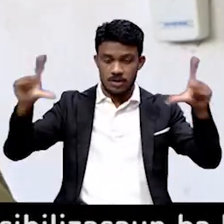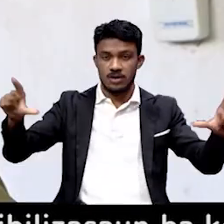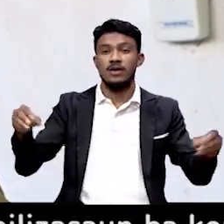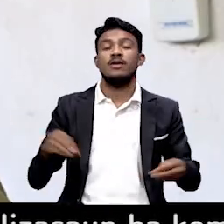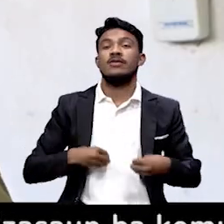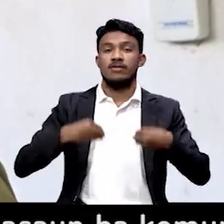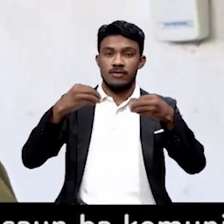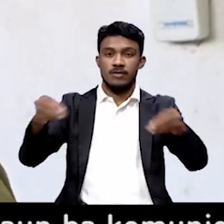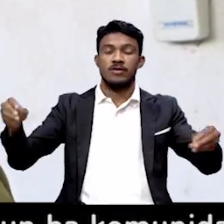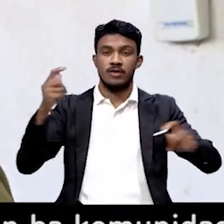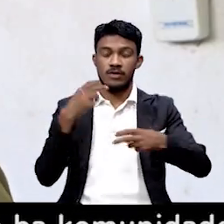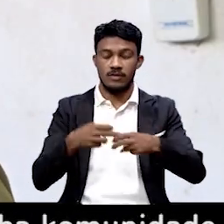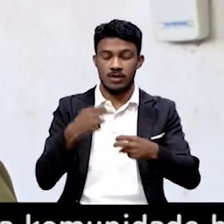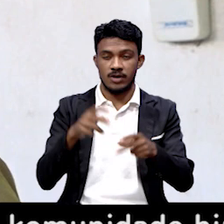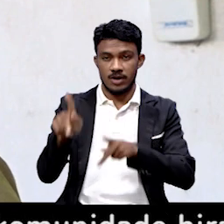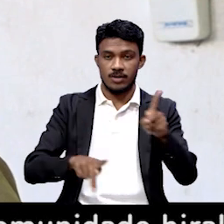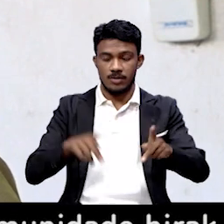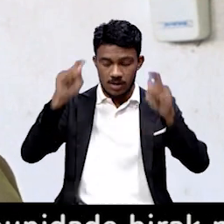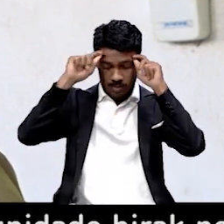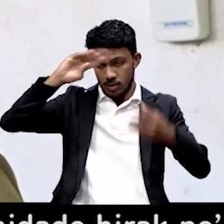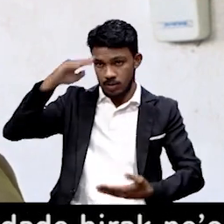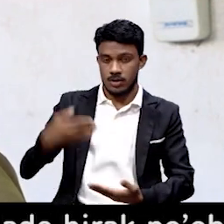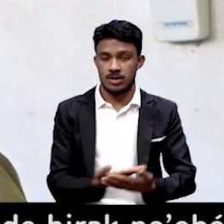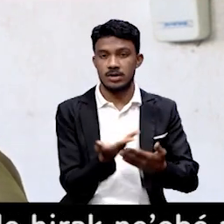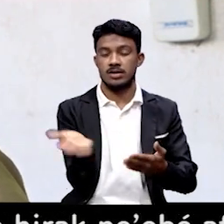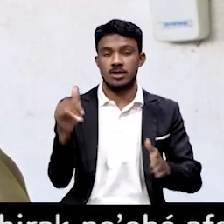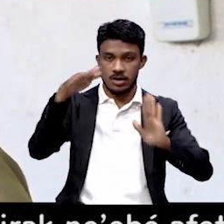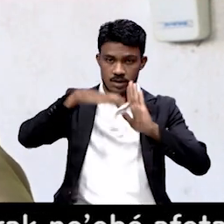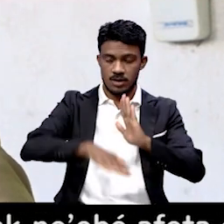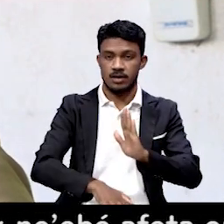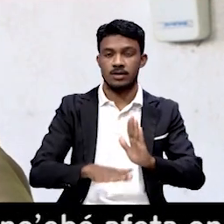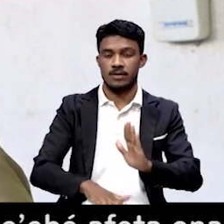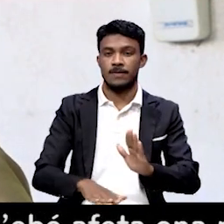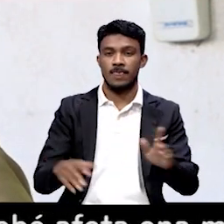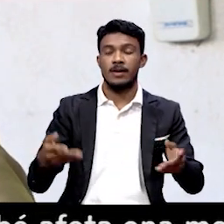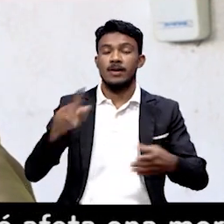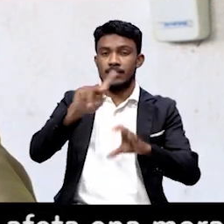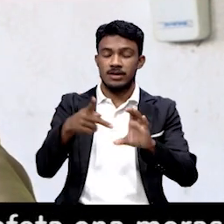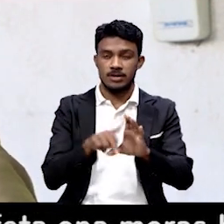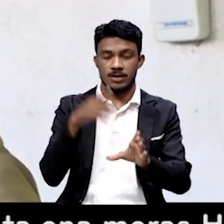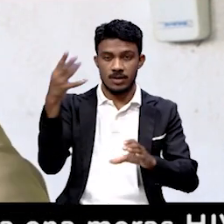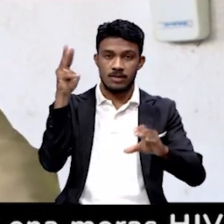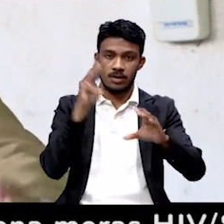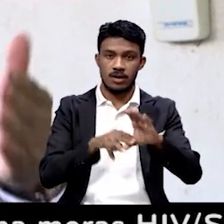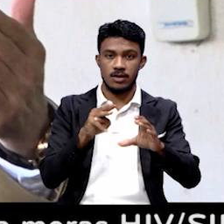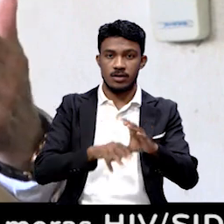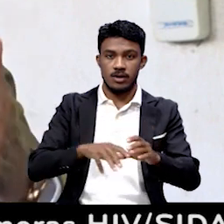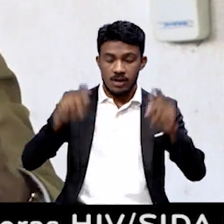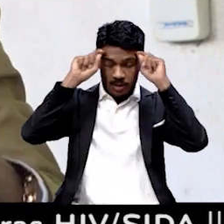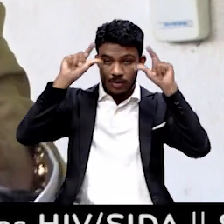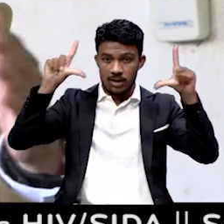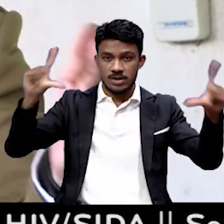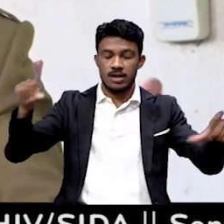Sira, mai be atu motiva Timor-Wan halo negocio, hori compete y a mercado. Tui Ramos Horta, Timor-Leste la bele takadalan ba emas